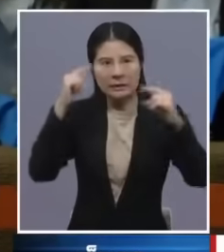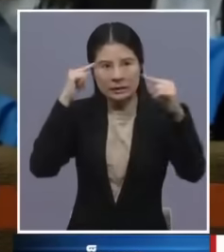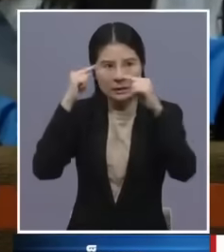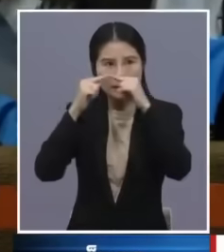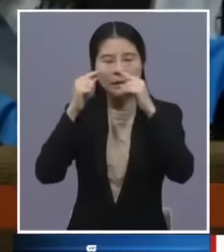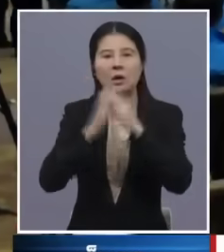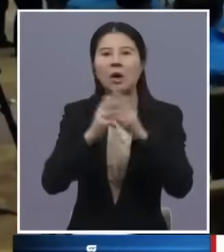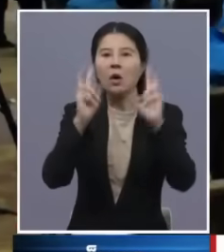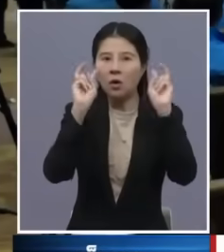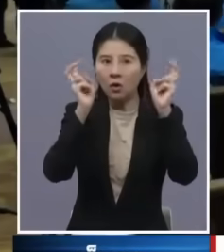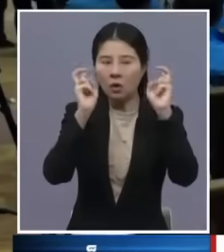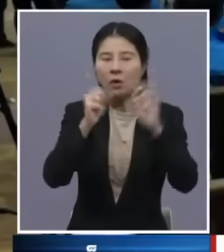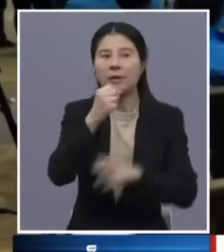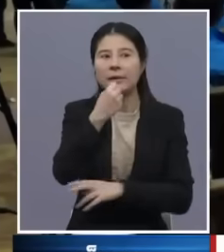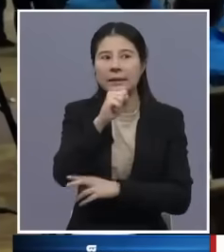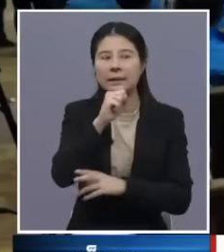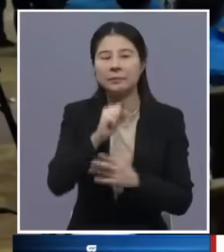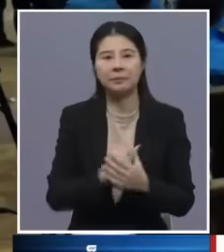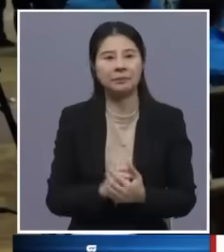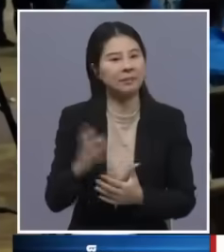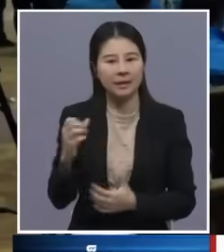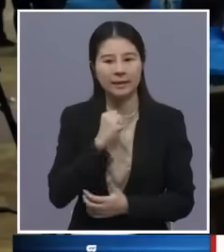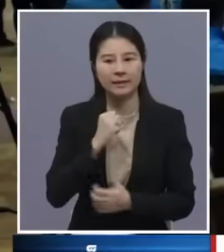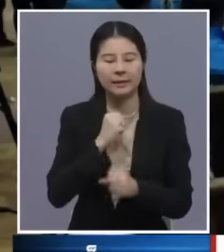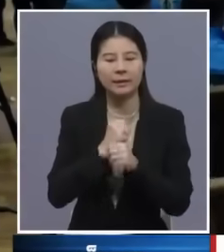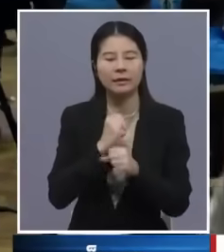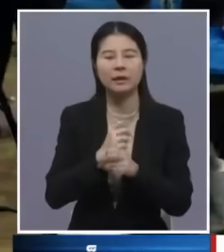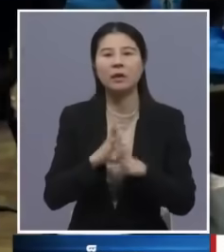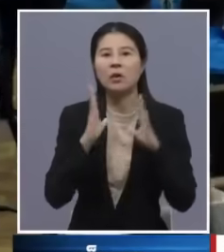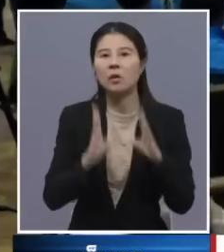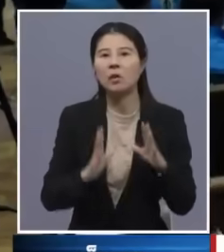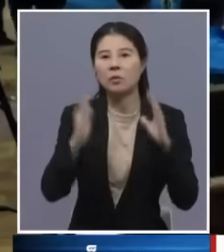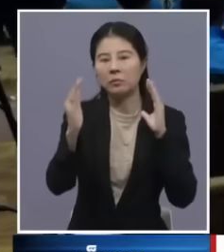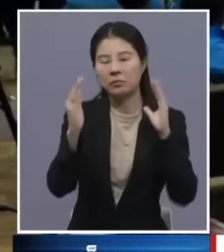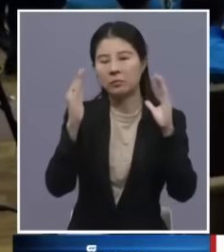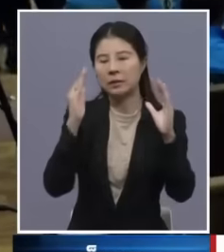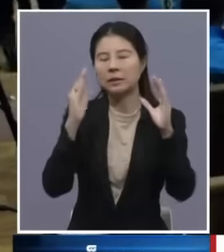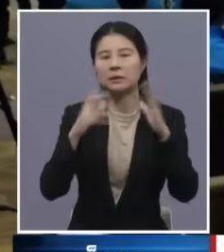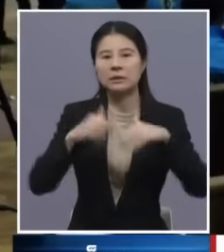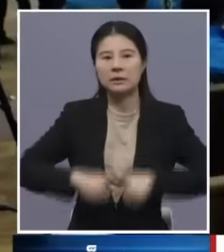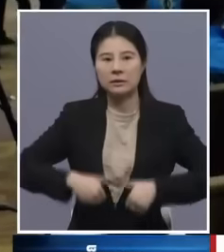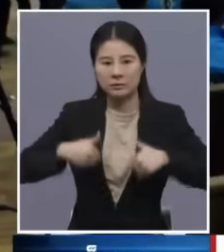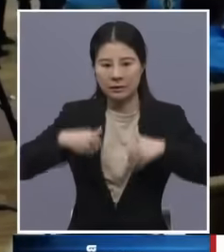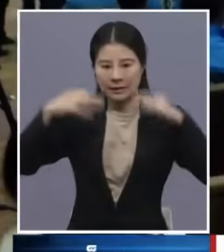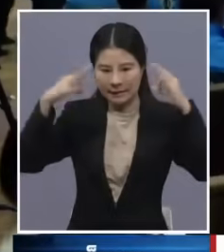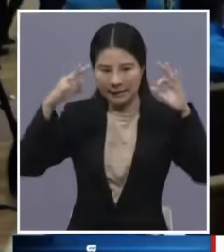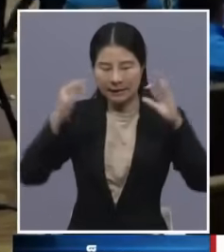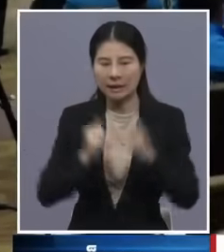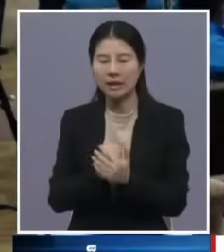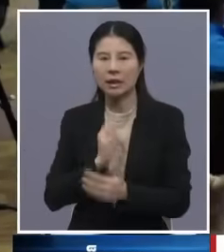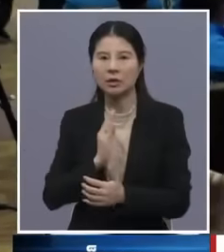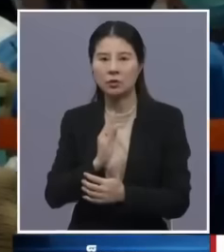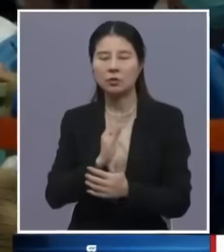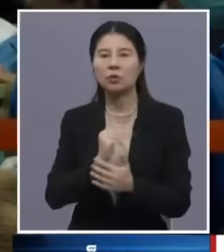ามี10ข้อฮะหลักสำคัญก็คือยึดหลักเสรีนิยมประชาธิปไตยบนวิถีทางบริสุทธิ์ระบบเศรษฐกิ